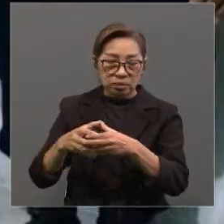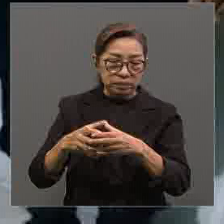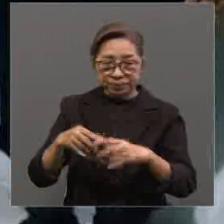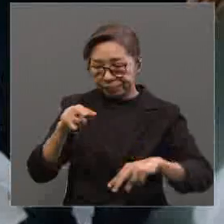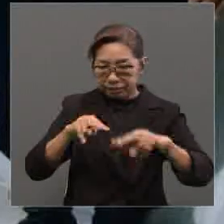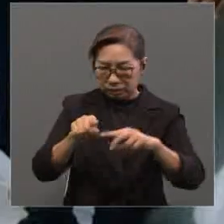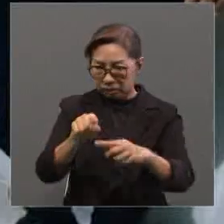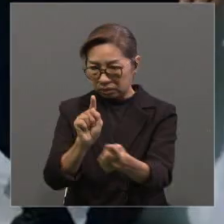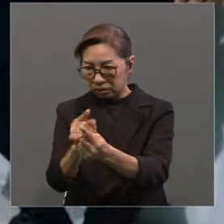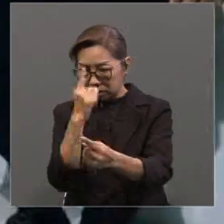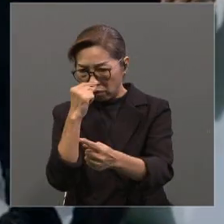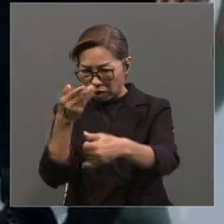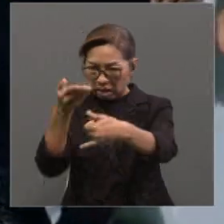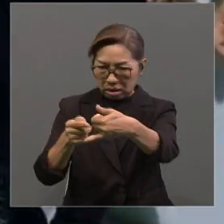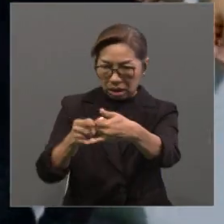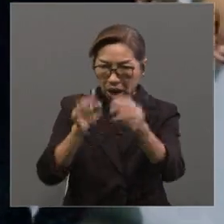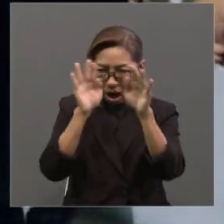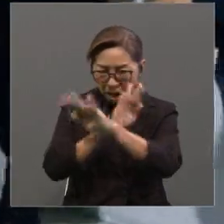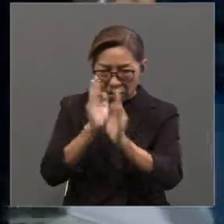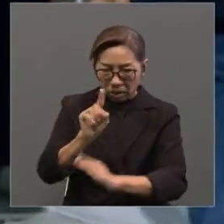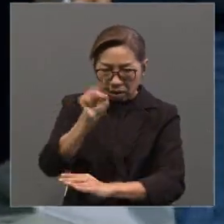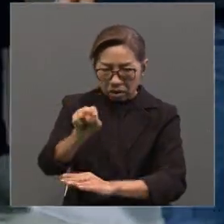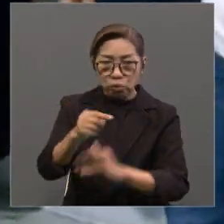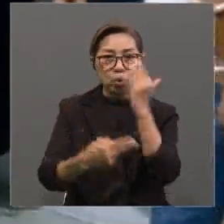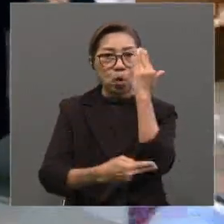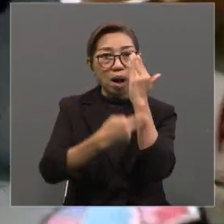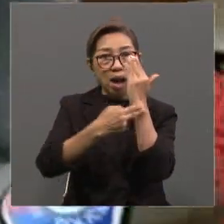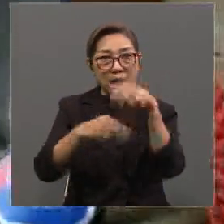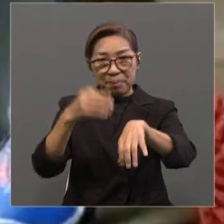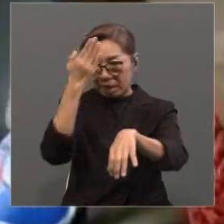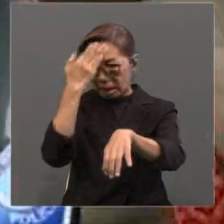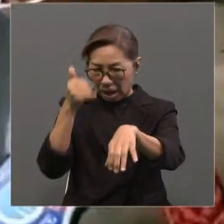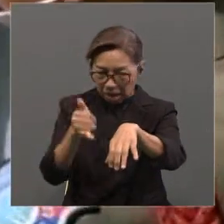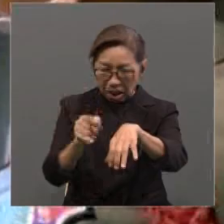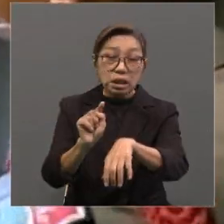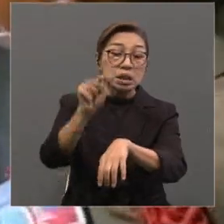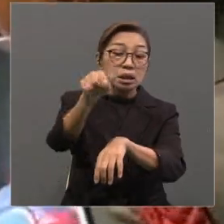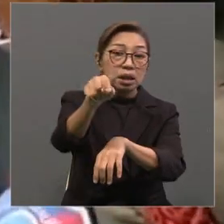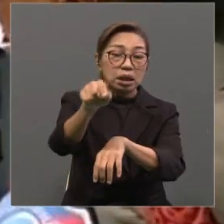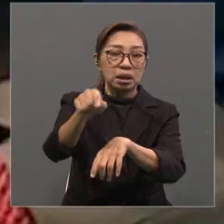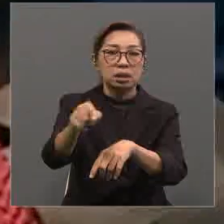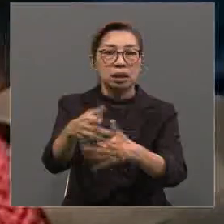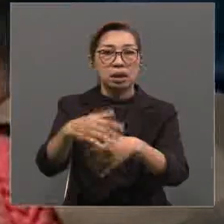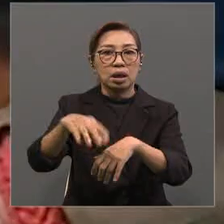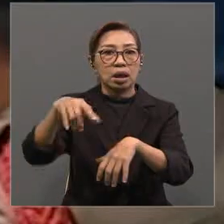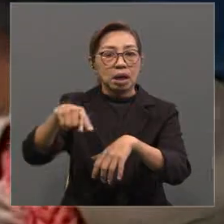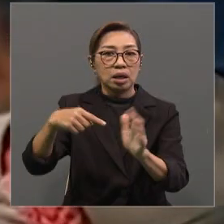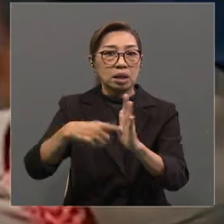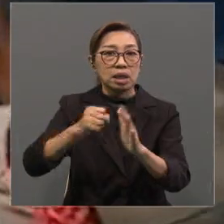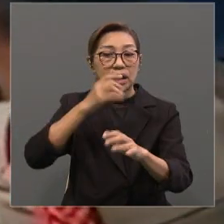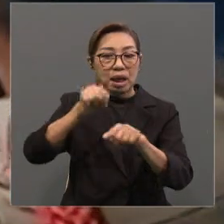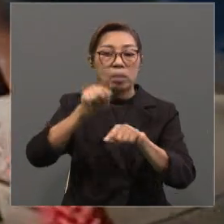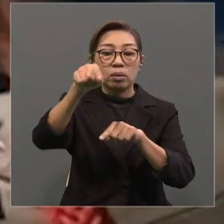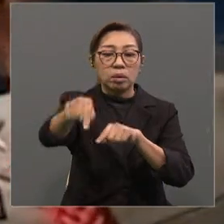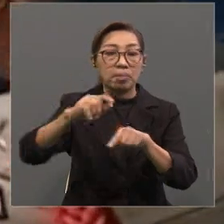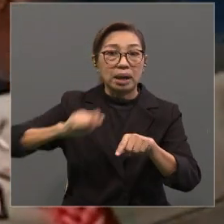ณะคล้ายๆกับผู้ต้องสงสัยเดินอยู่ที่บริเวณหน้าโรงแรมแห่งหนึ่งมุ่งหน้าจะข้ามด่านพรมแดนอรัญญประเทศจังหวัดสระแก้วออกไป